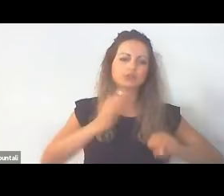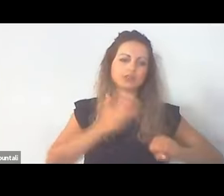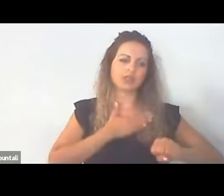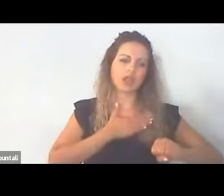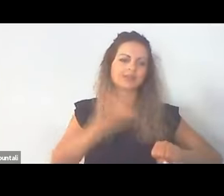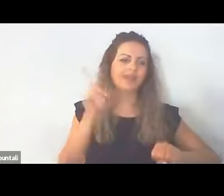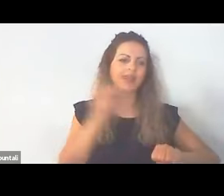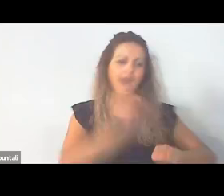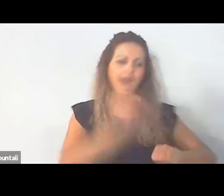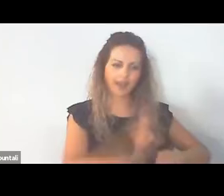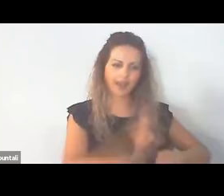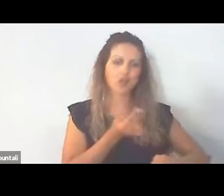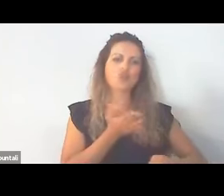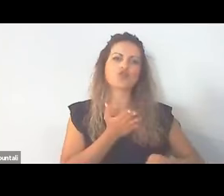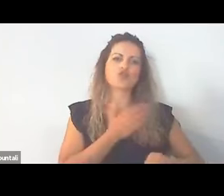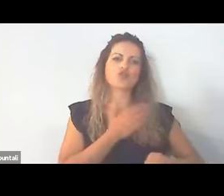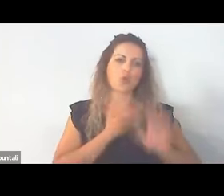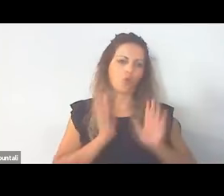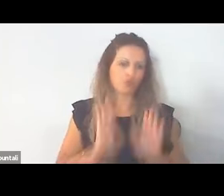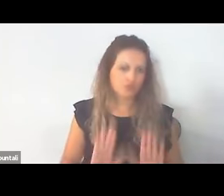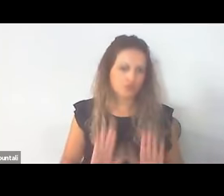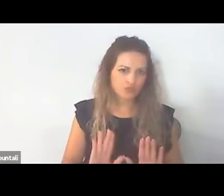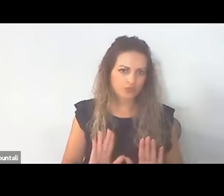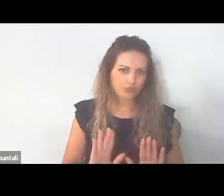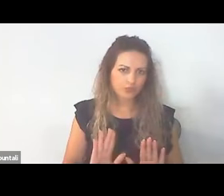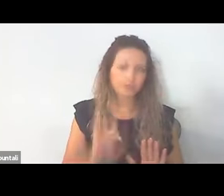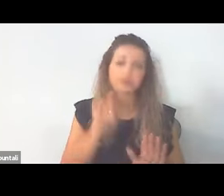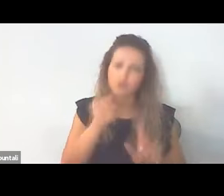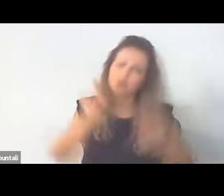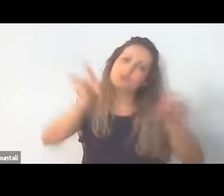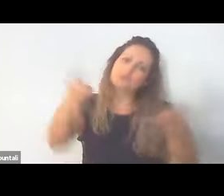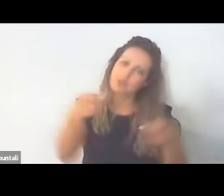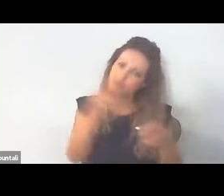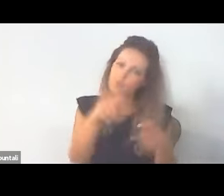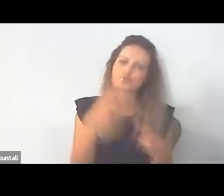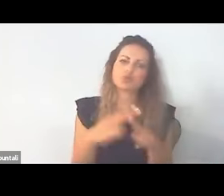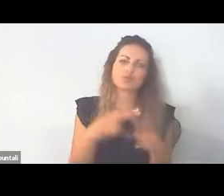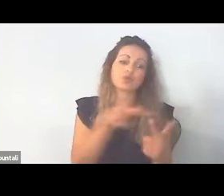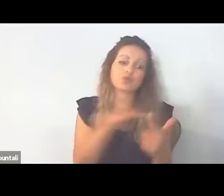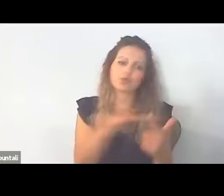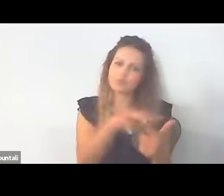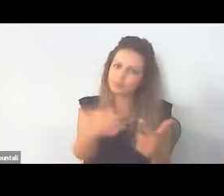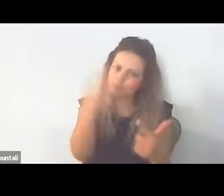με τις σεξουαλικές ορμές. Κλείνει η παρένθεση εδώ, νομίζω ότι ήταν σημαντικό να το αναφέρω.